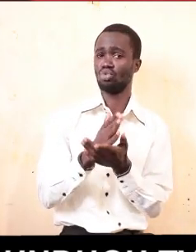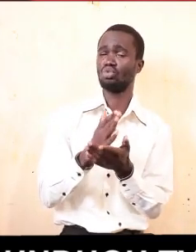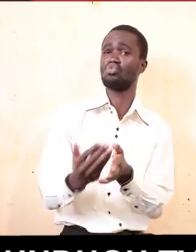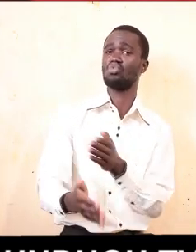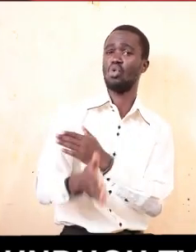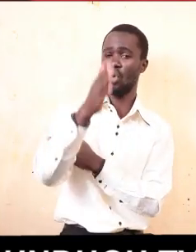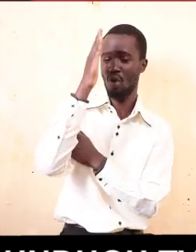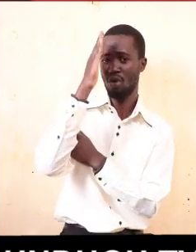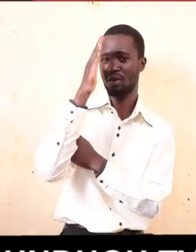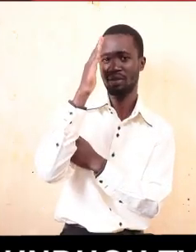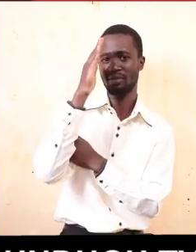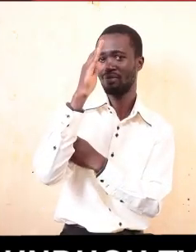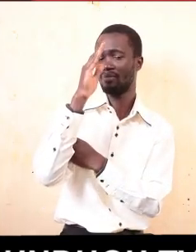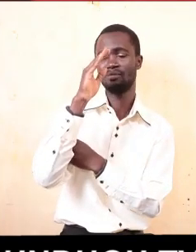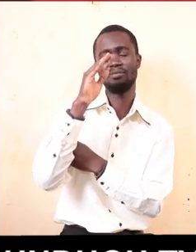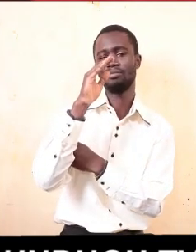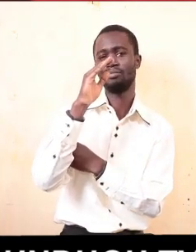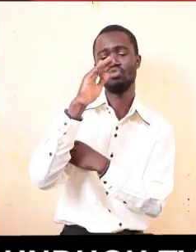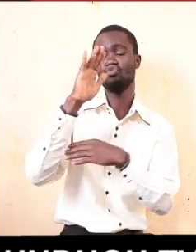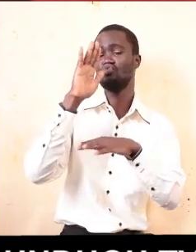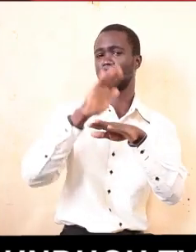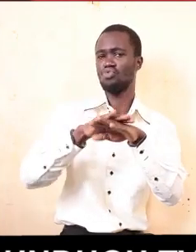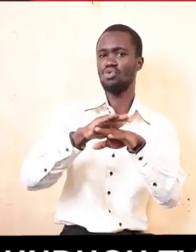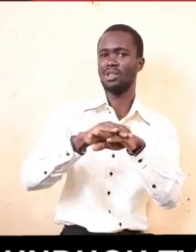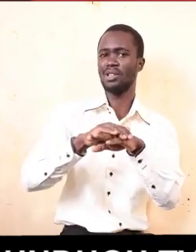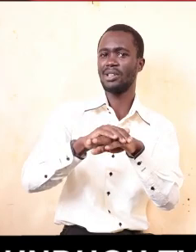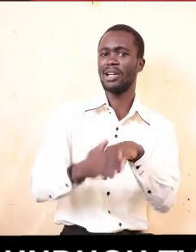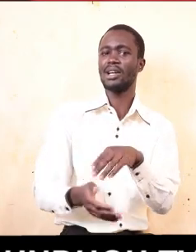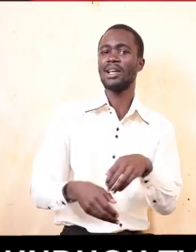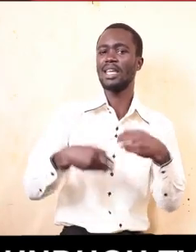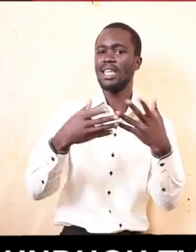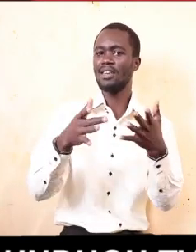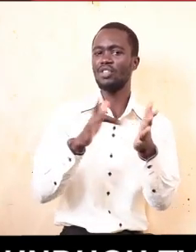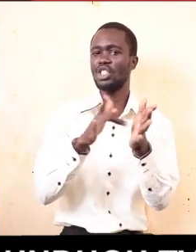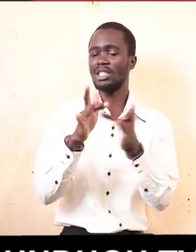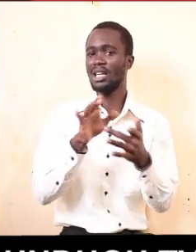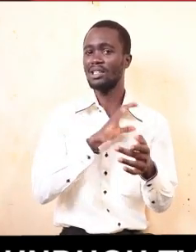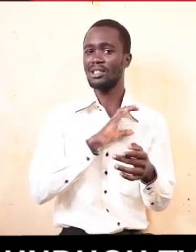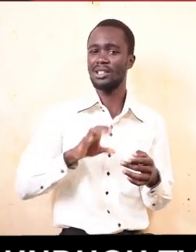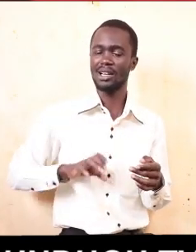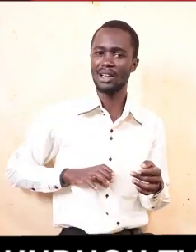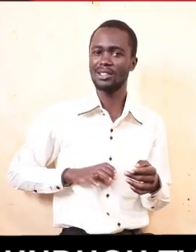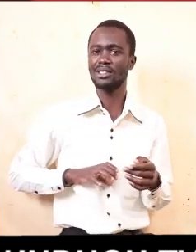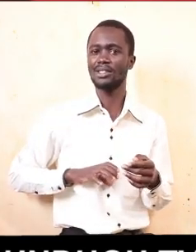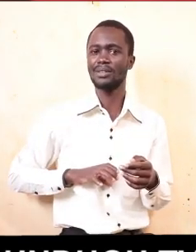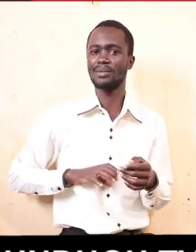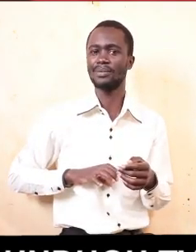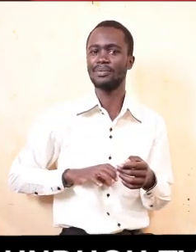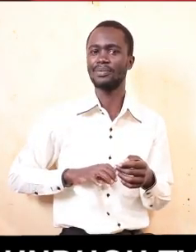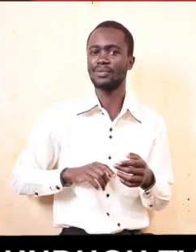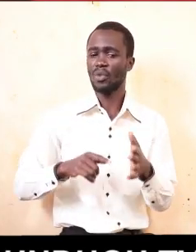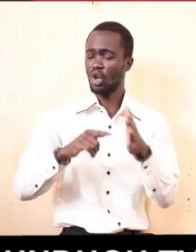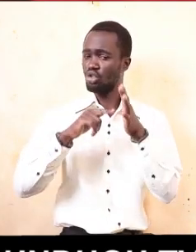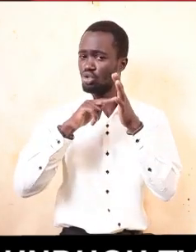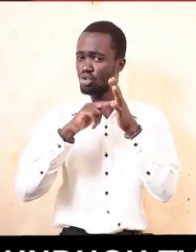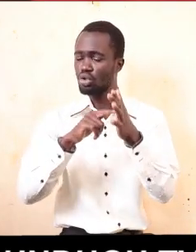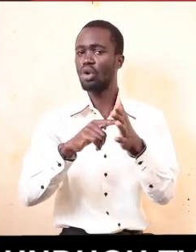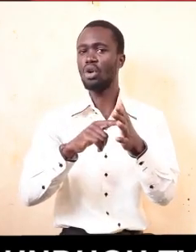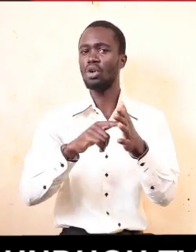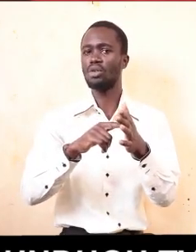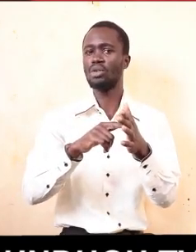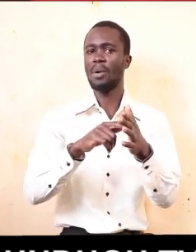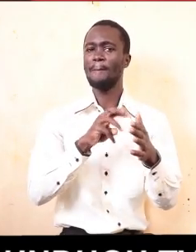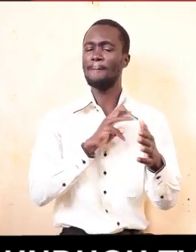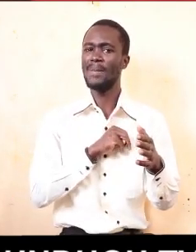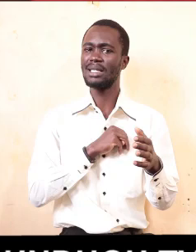wa ajabu. Na ndio kumleta Yesu Kristo kunadhihirisha kabisa ya kwamba huruma zake ni za